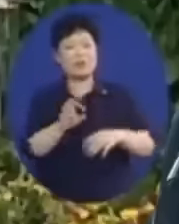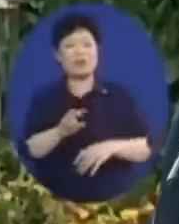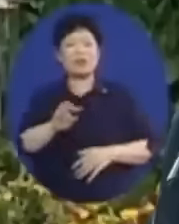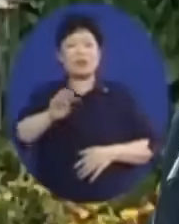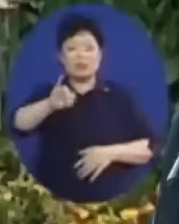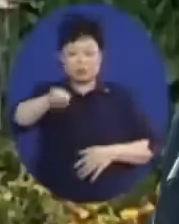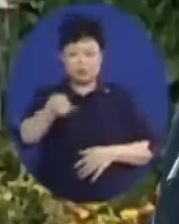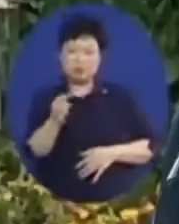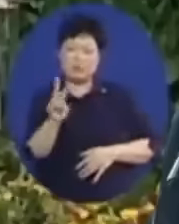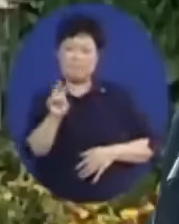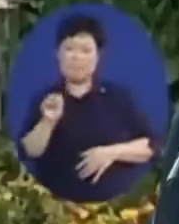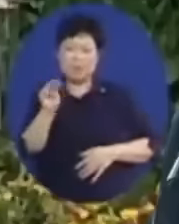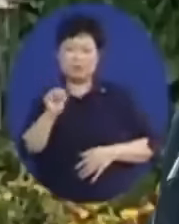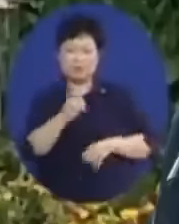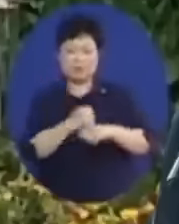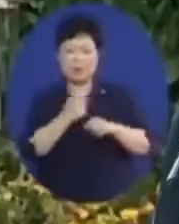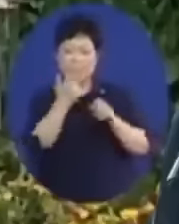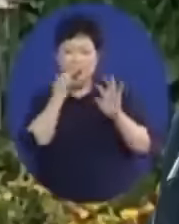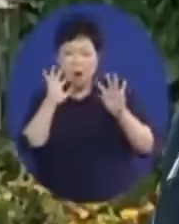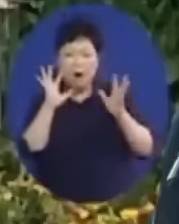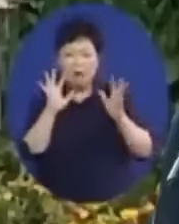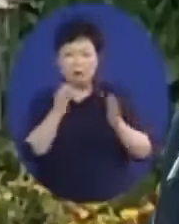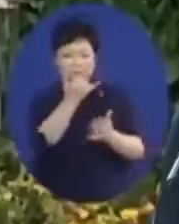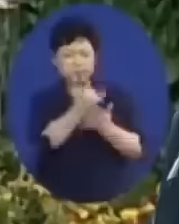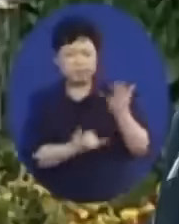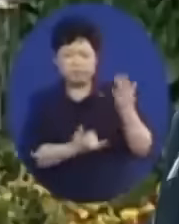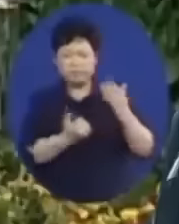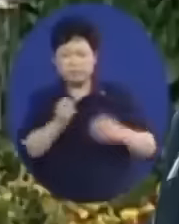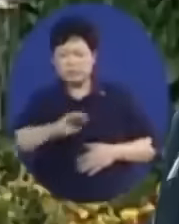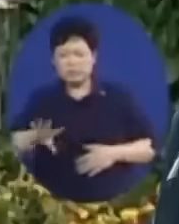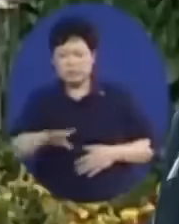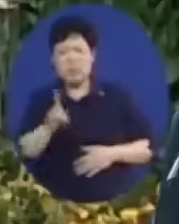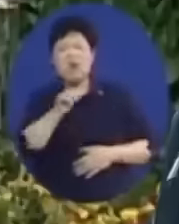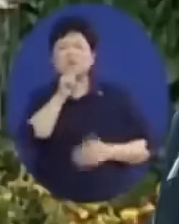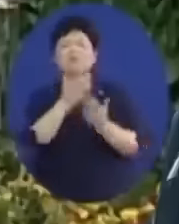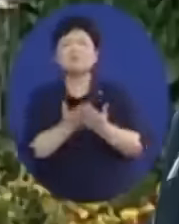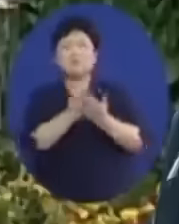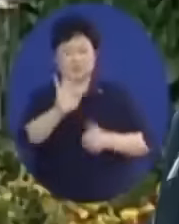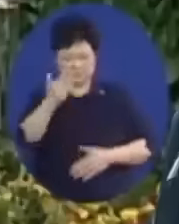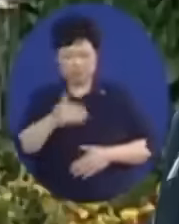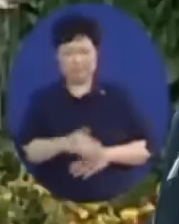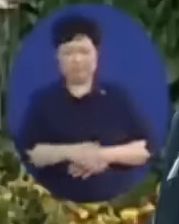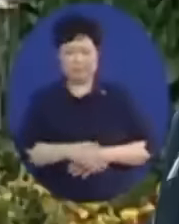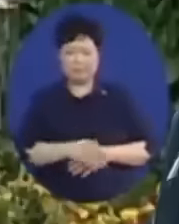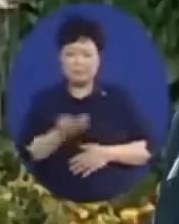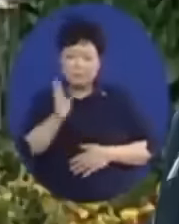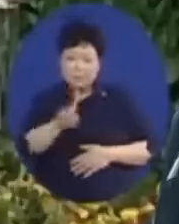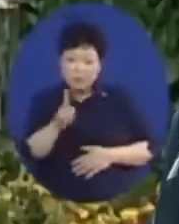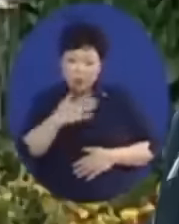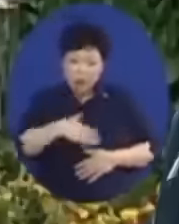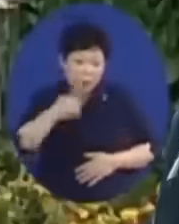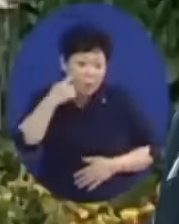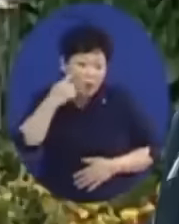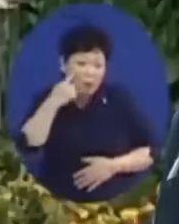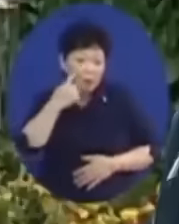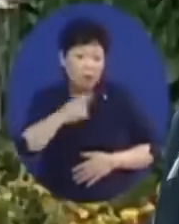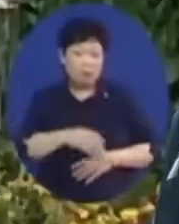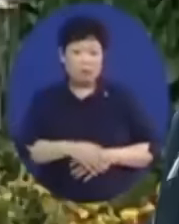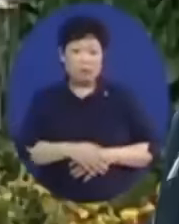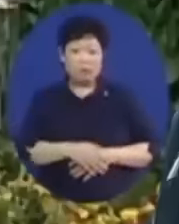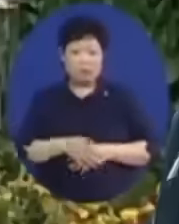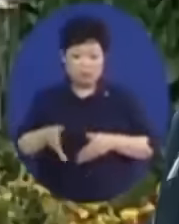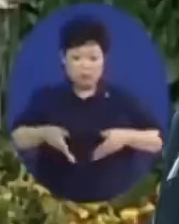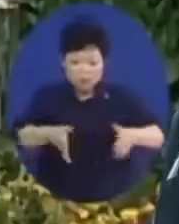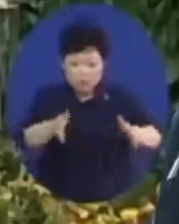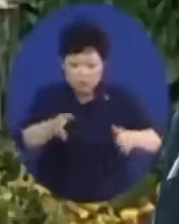사람이 있었는데 어린 시절에 미아가 되어 거지가 되었습니다. 그런데 어느 날 알고 보니까